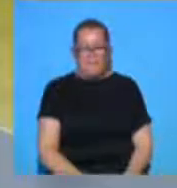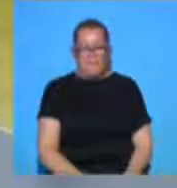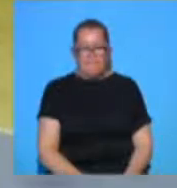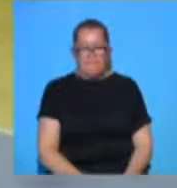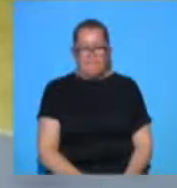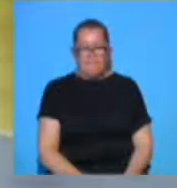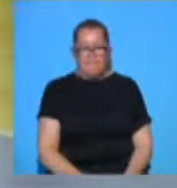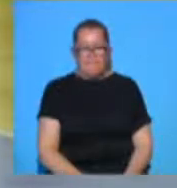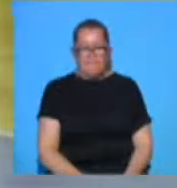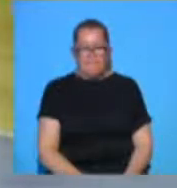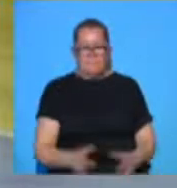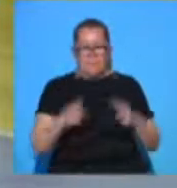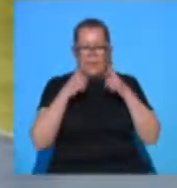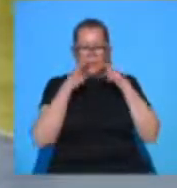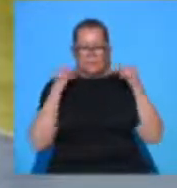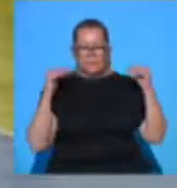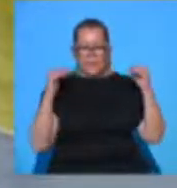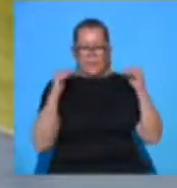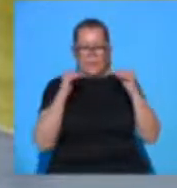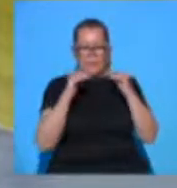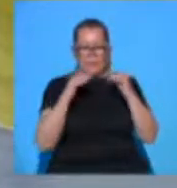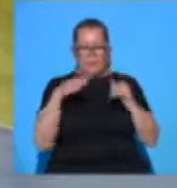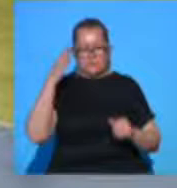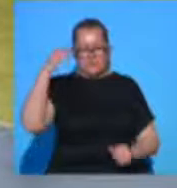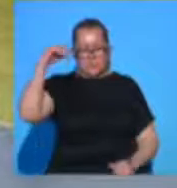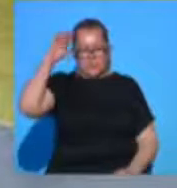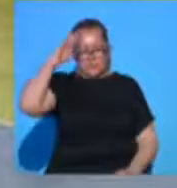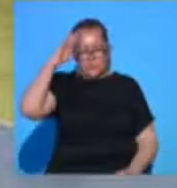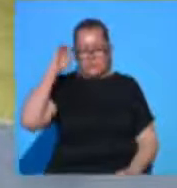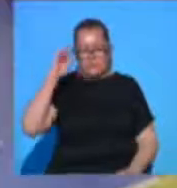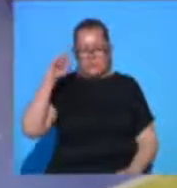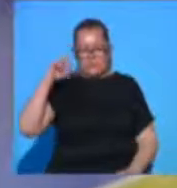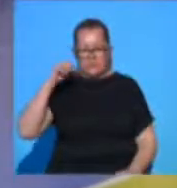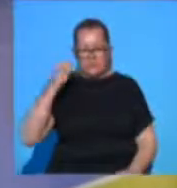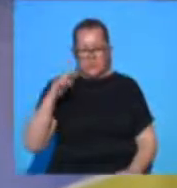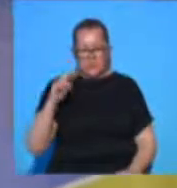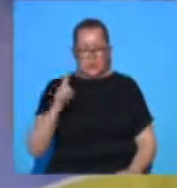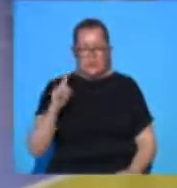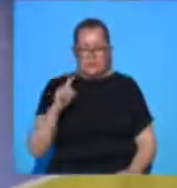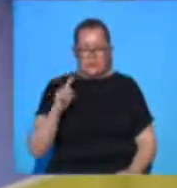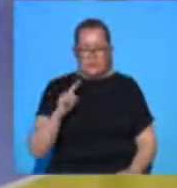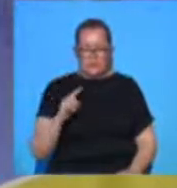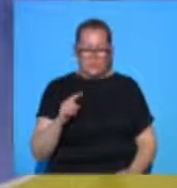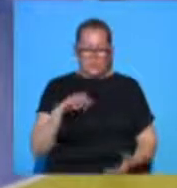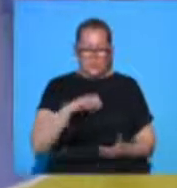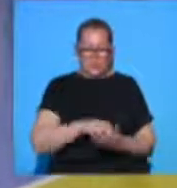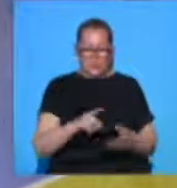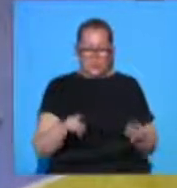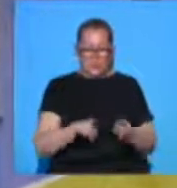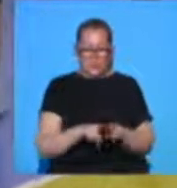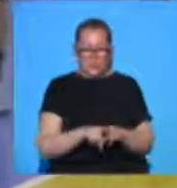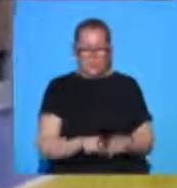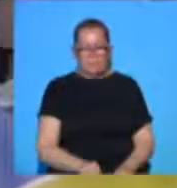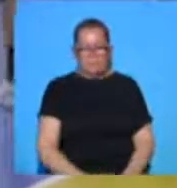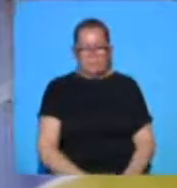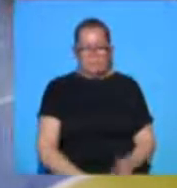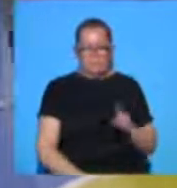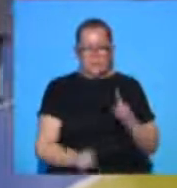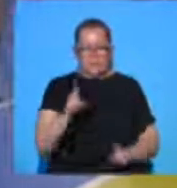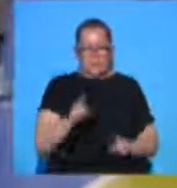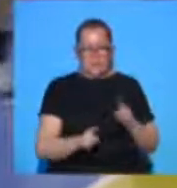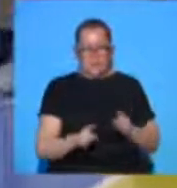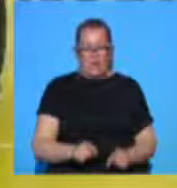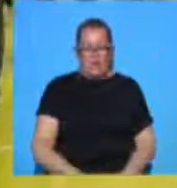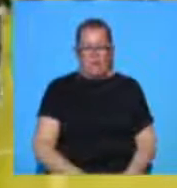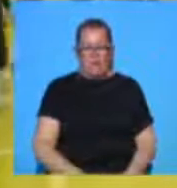jocului. Rezultatul de egalitate dintre CSM Slatina și Măgura Cisnădie nu a influențat pozițiile deținute de acestea în Liga Florilor. Dacă echipa